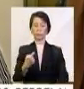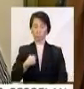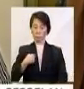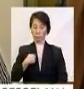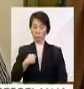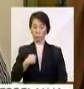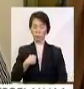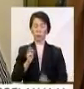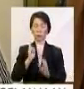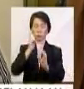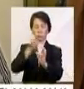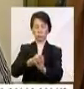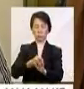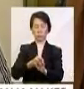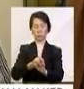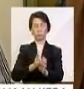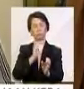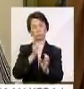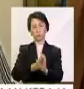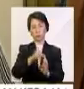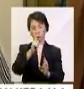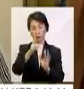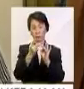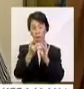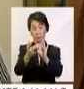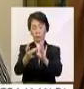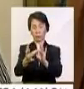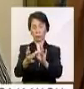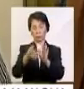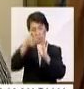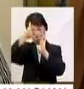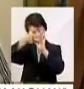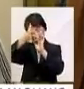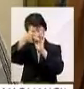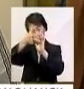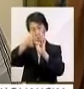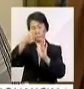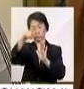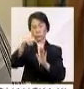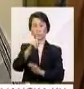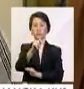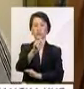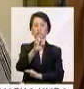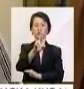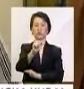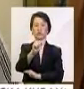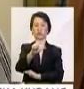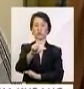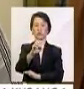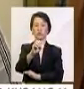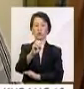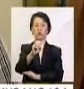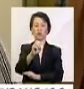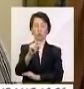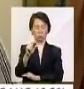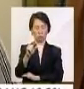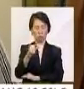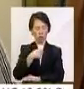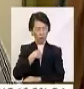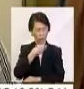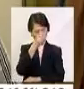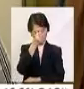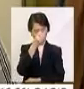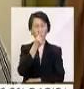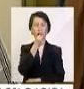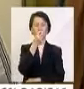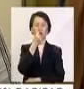saya join satu ni kata shooting untuk Travelog. Dia punya ni lupa dah apa ah.